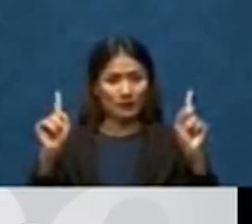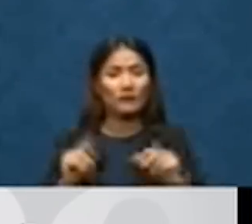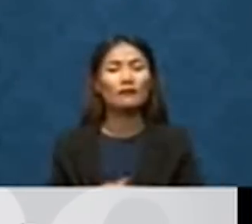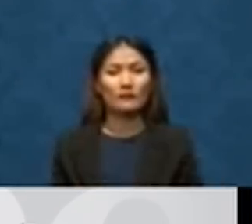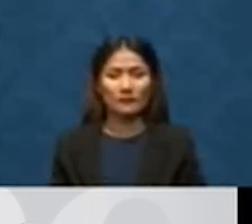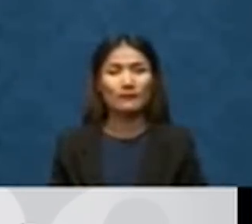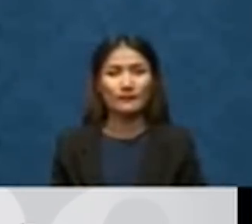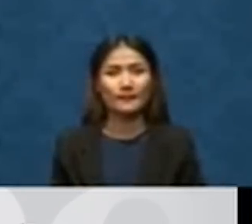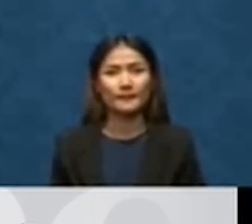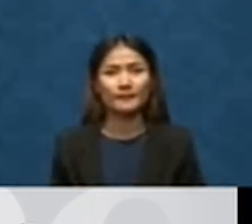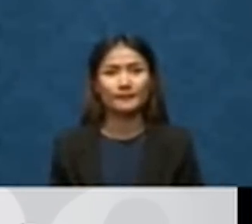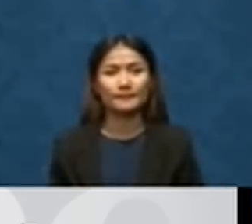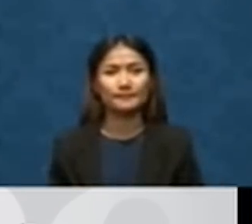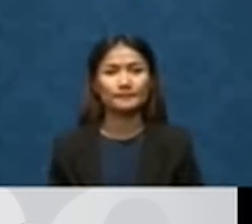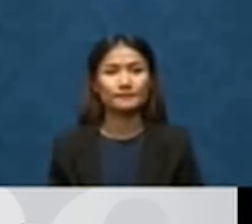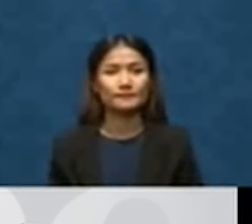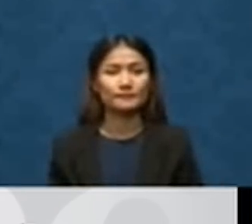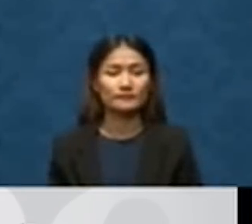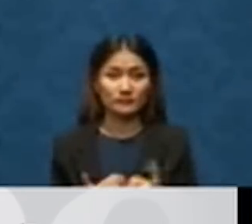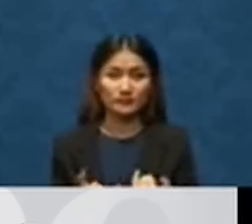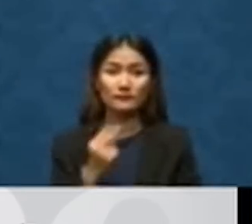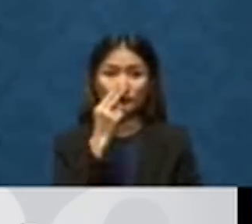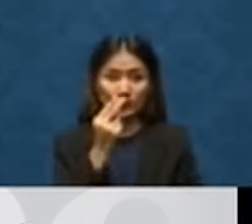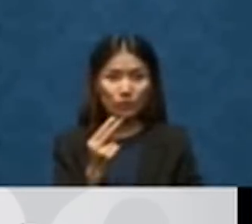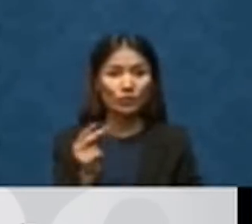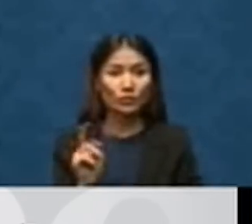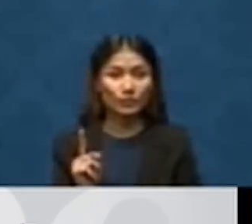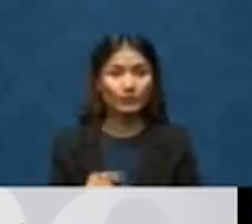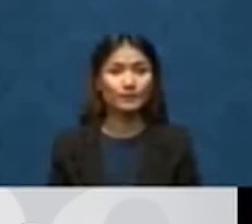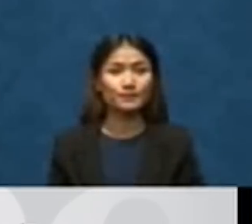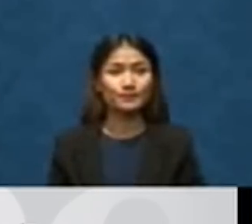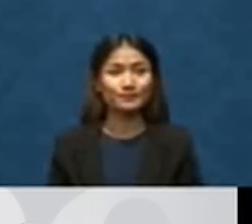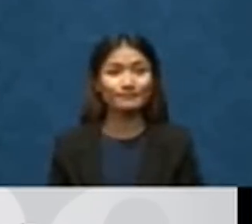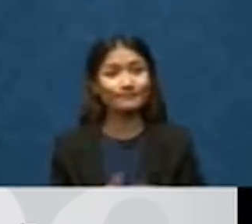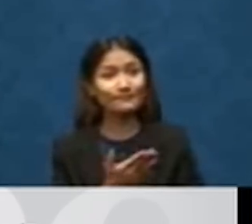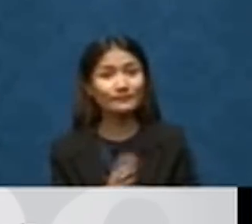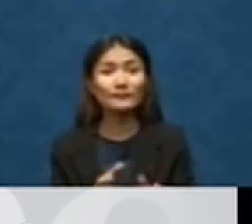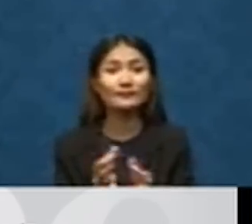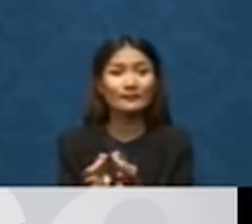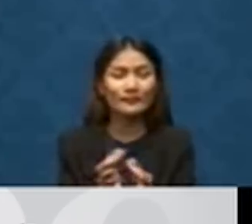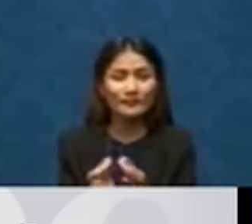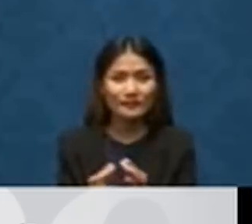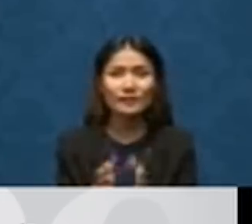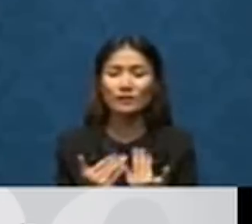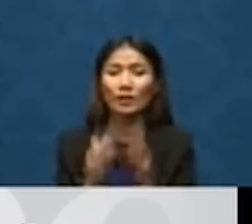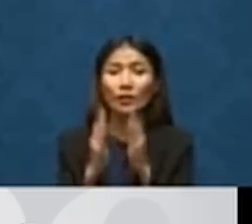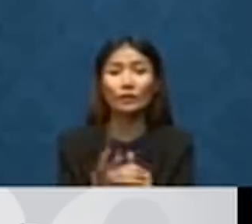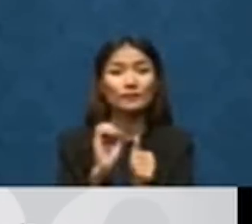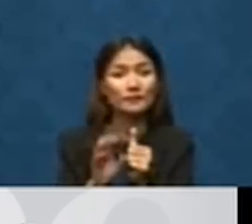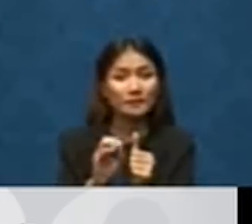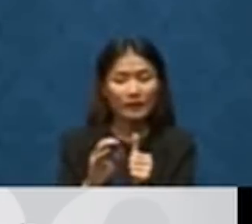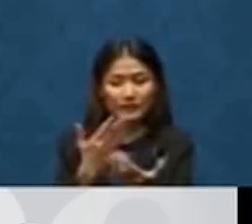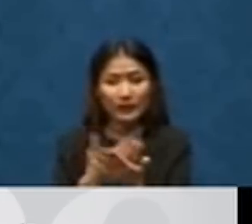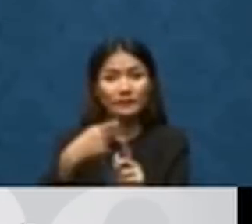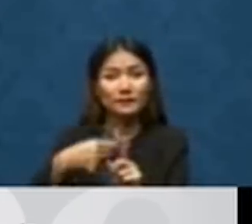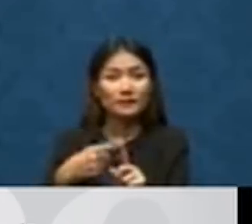ไทยนะครับมีคุณธนกรเนี่ยมาตอบแทนนายกรัฐมนตรีนะครับคุณจิรายุตั้งคำถามก็บอกว่